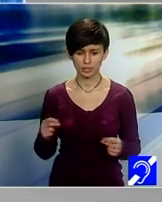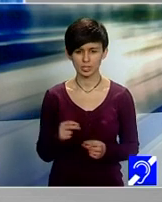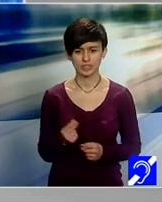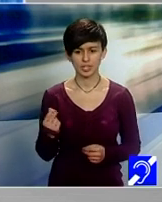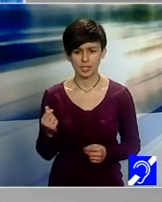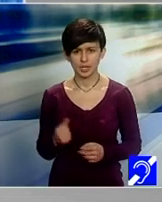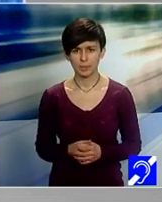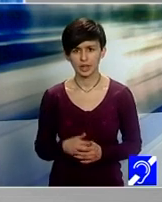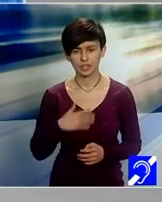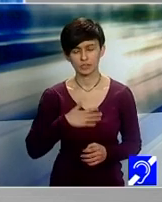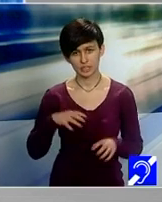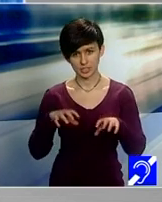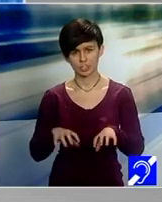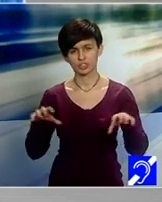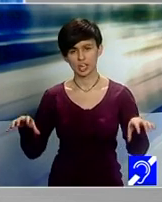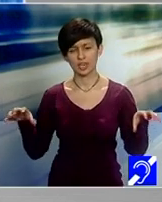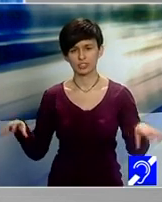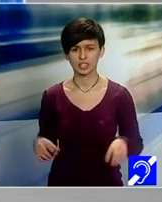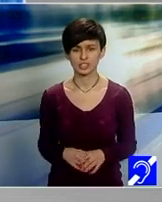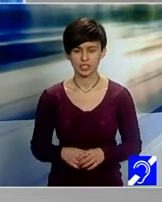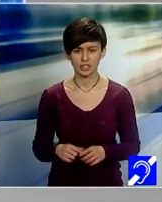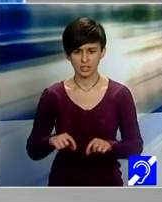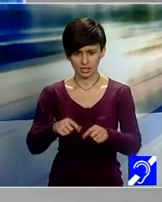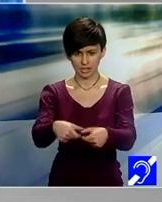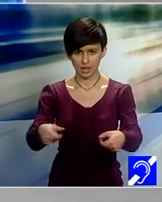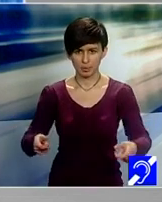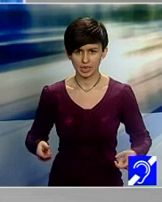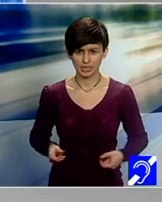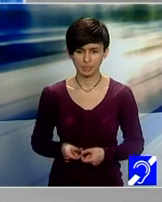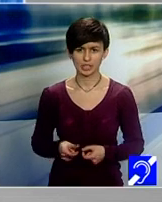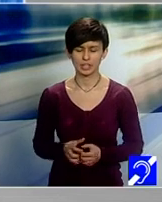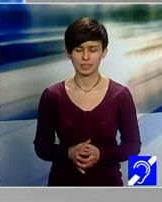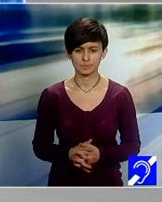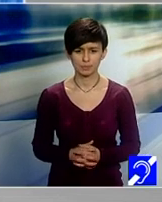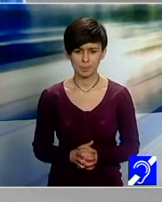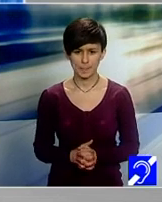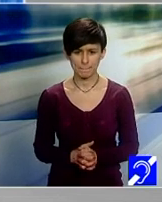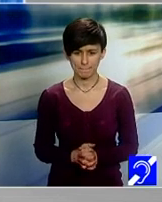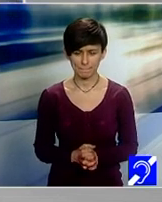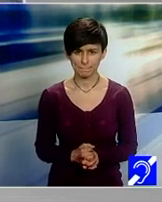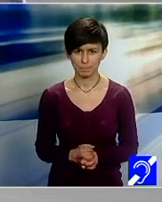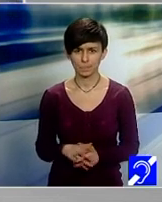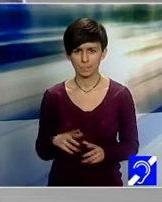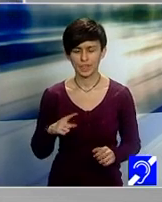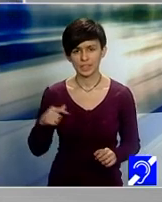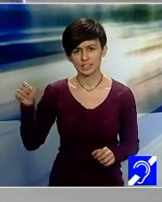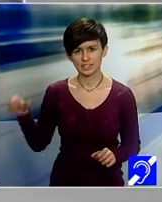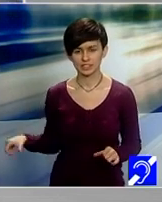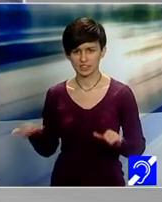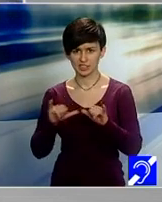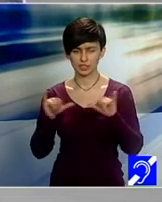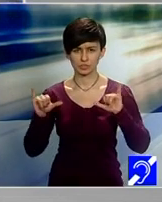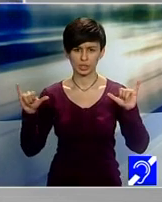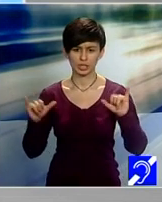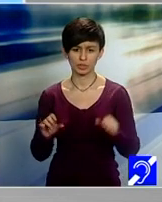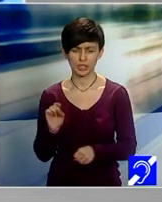e altă sumă și de aceea se duc pe avansul minim. Deci, da, și sigur, în plus, sunt dezvoltatori care vând direct și